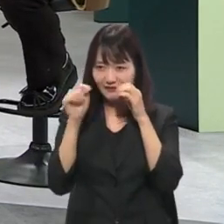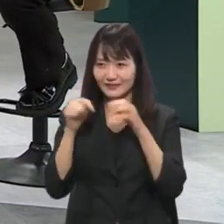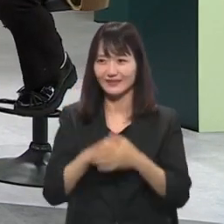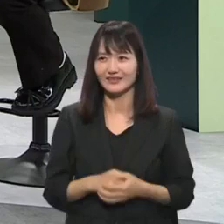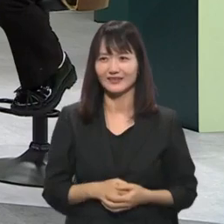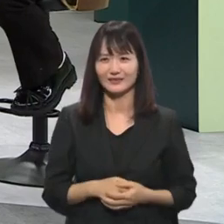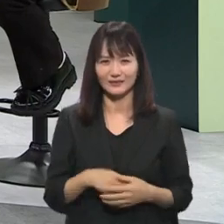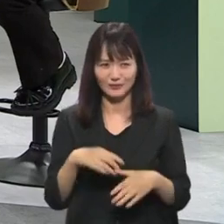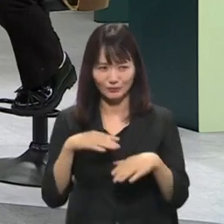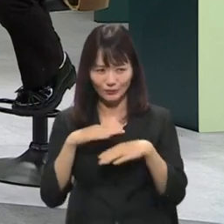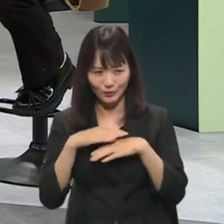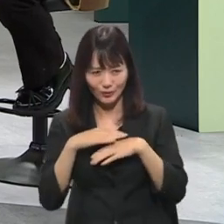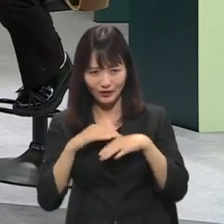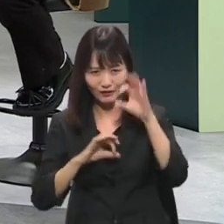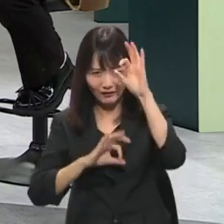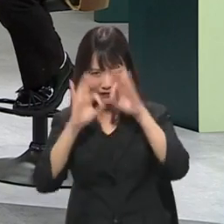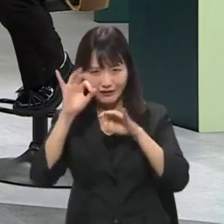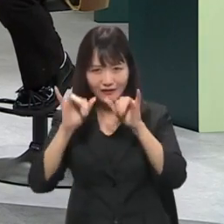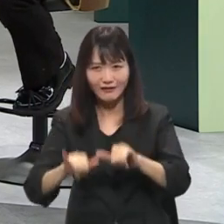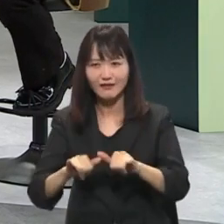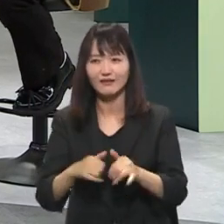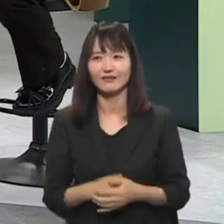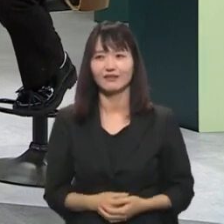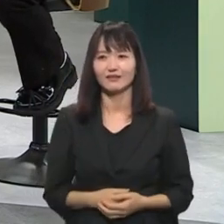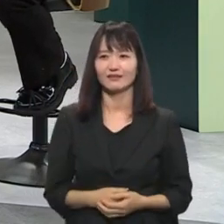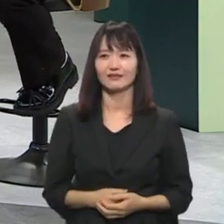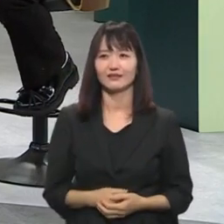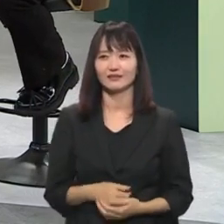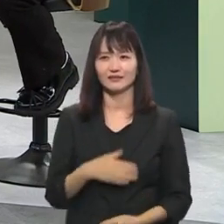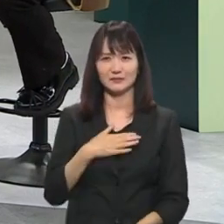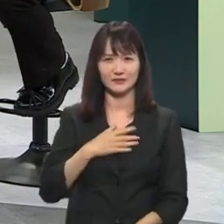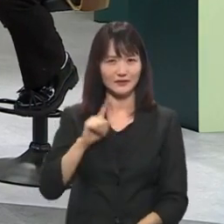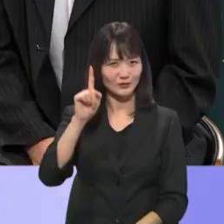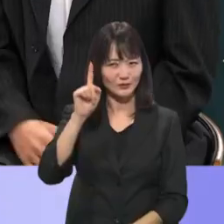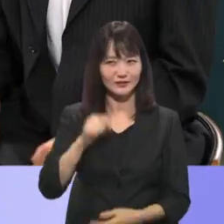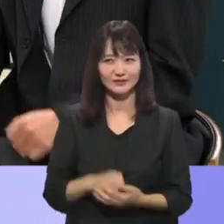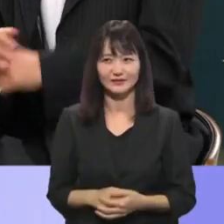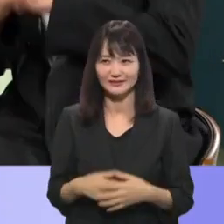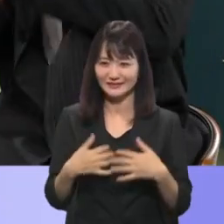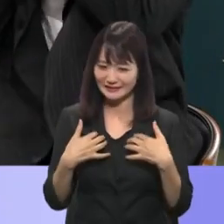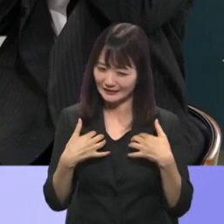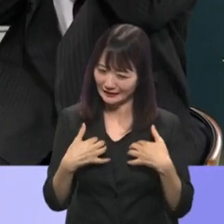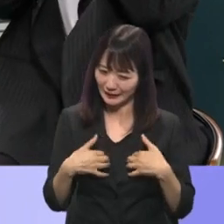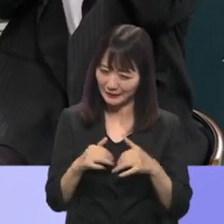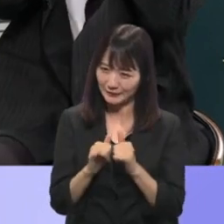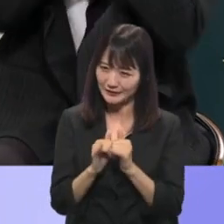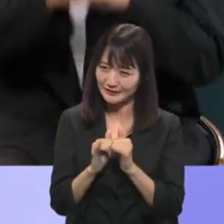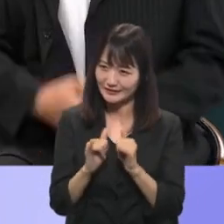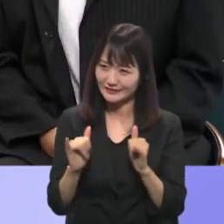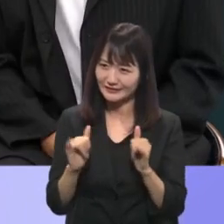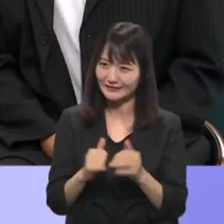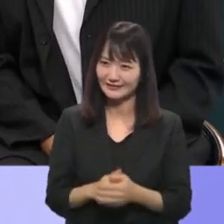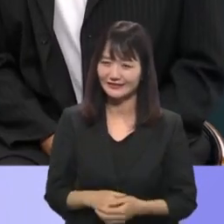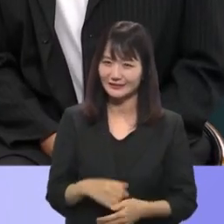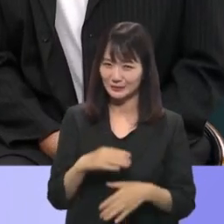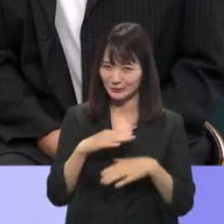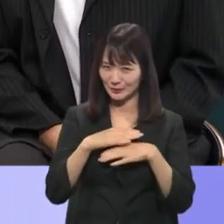이게 아닌데 조금 더 텐션이 높고 괜히 재밌는 사람들인데 무서워요